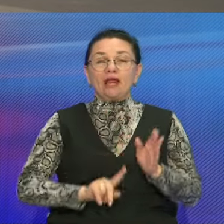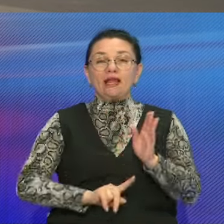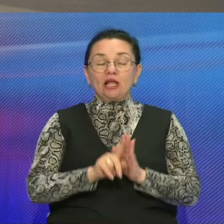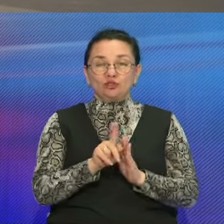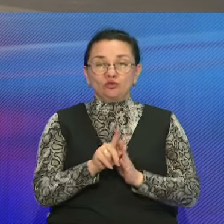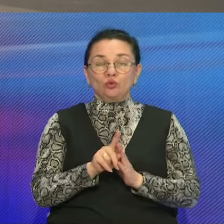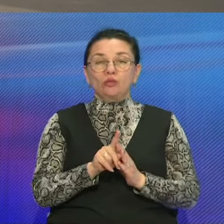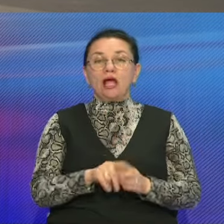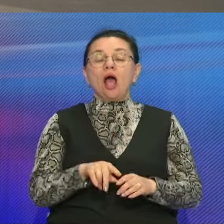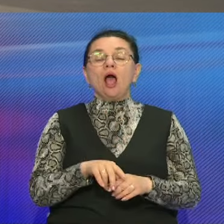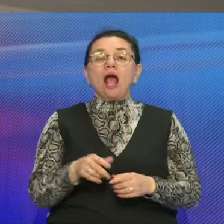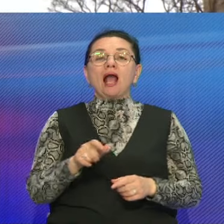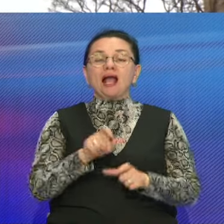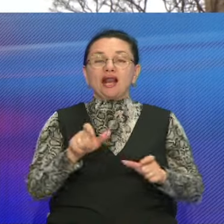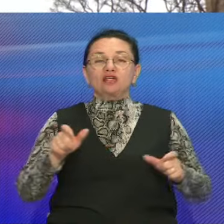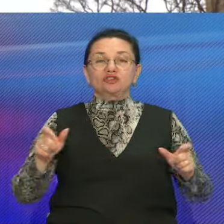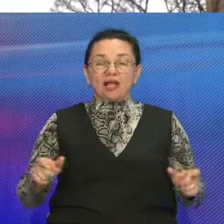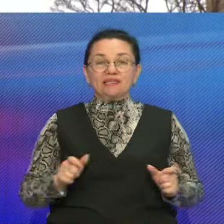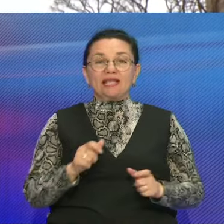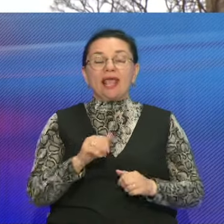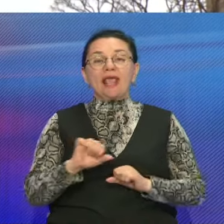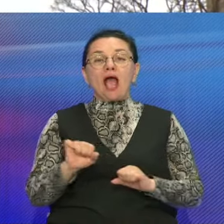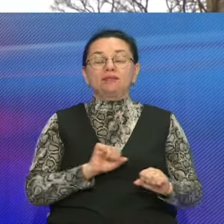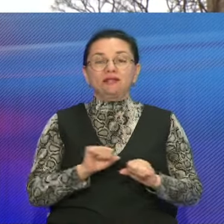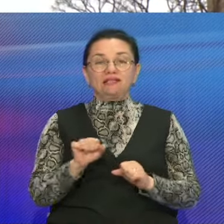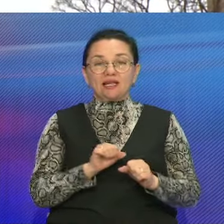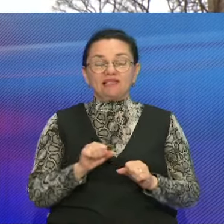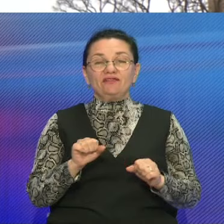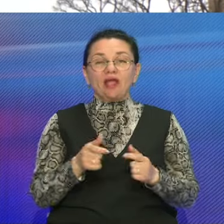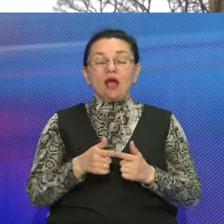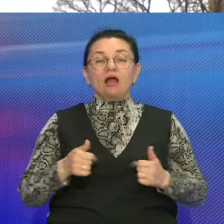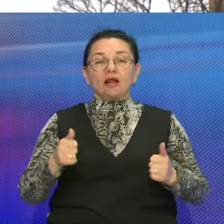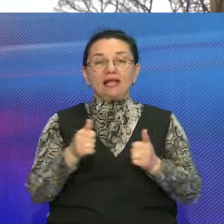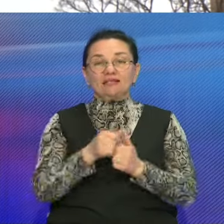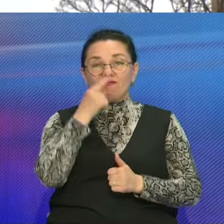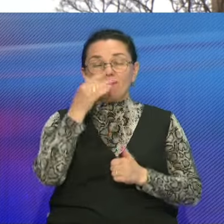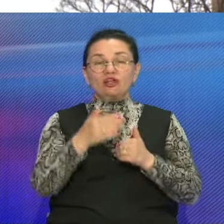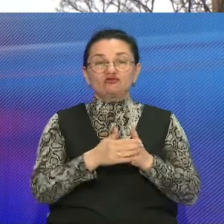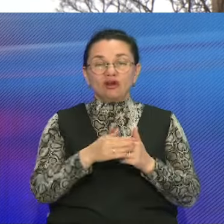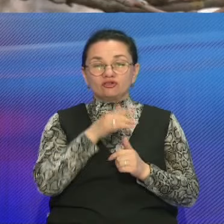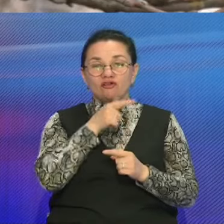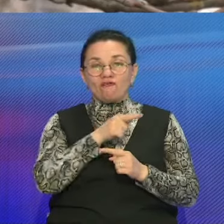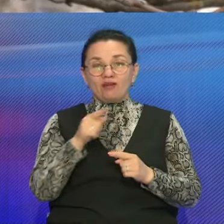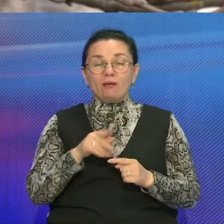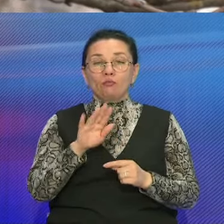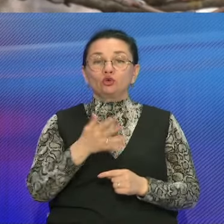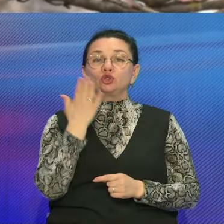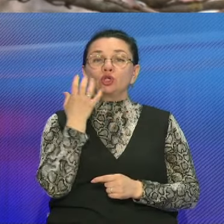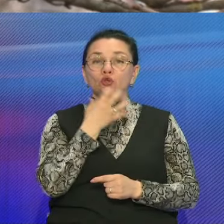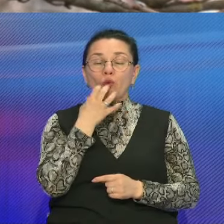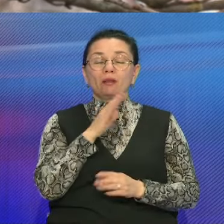промислові, громадські і адміністраційні будинки. Як обіцяють синоптики, у ближайші дні заховається переважно тепле